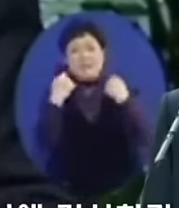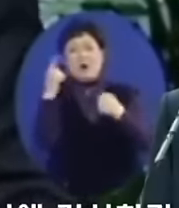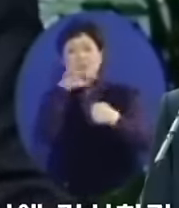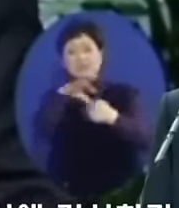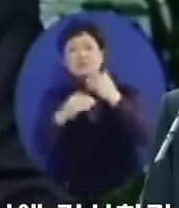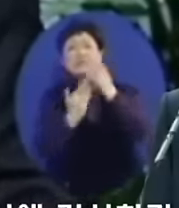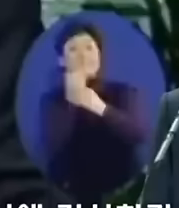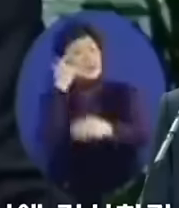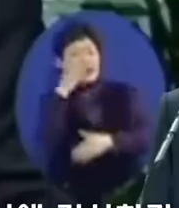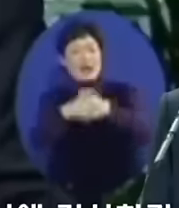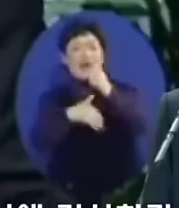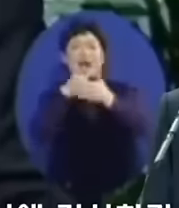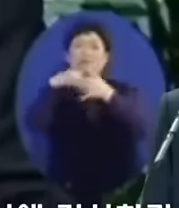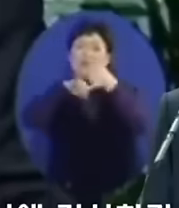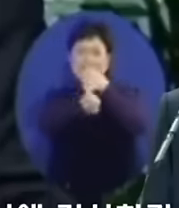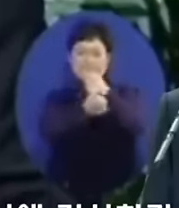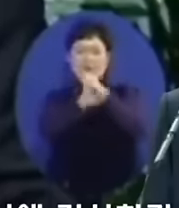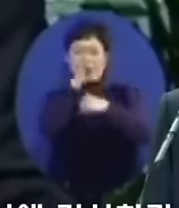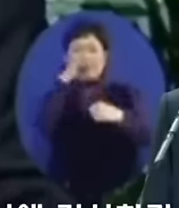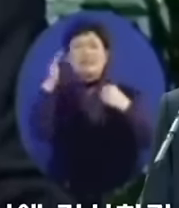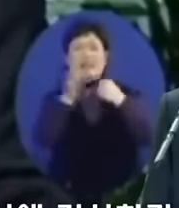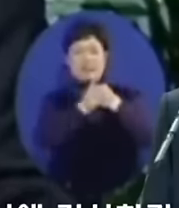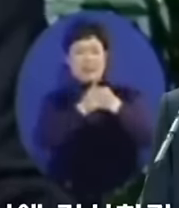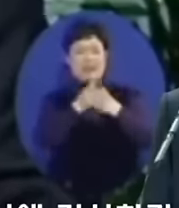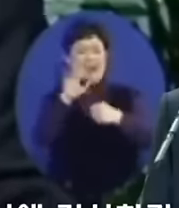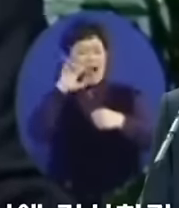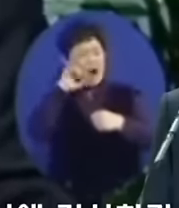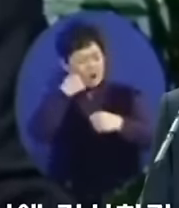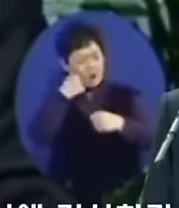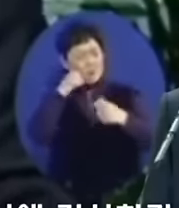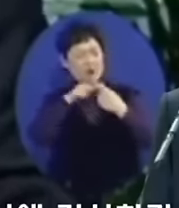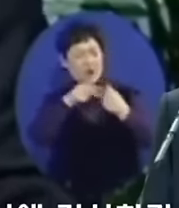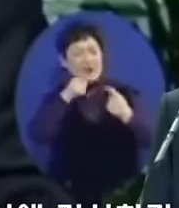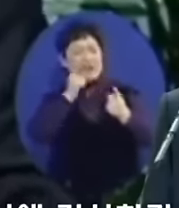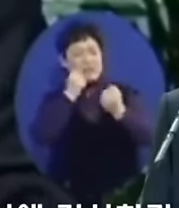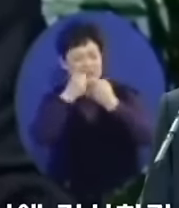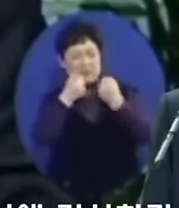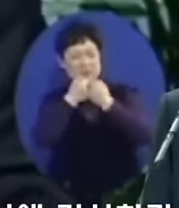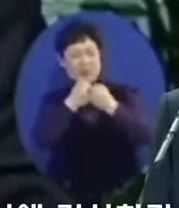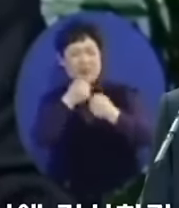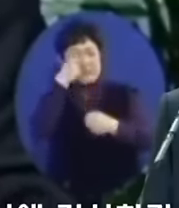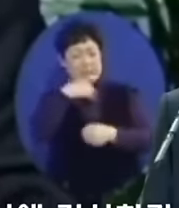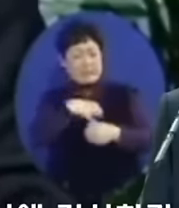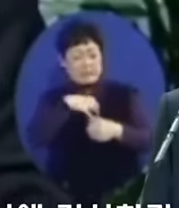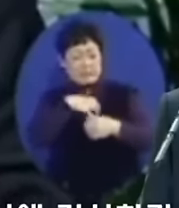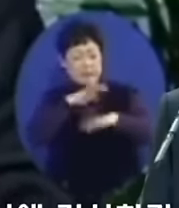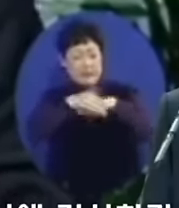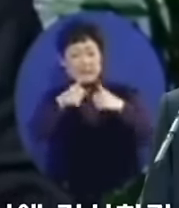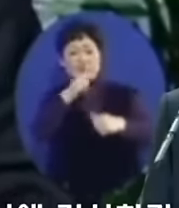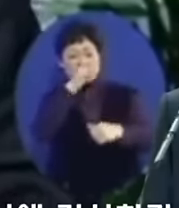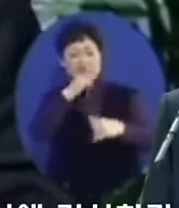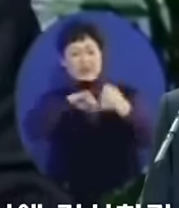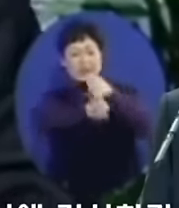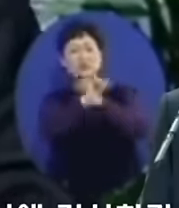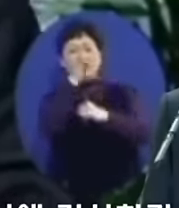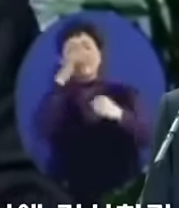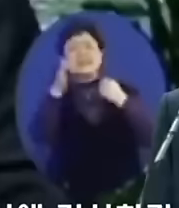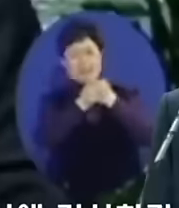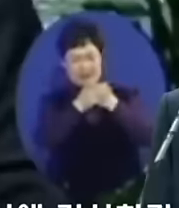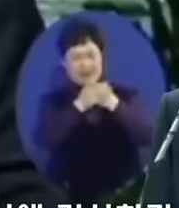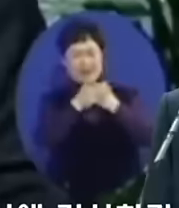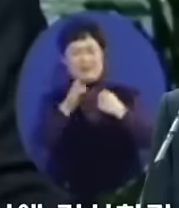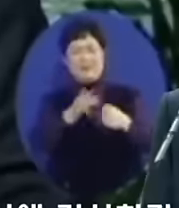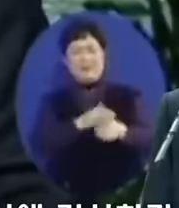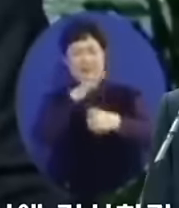나옵니까? 하나님의 약속이 있기 때문에 어려움과 싸울 수 있는 것입니다. 슬픔과 대결할 수 있는 것은 약속이 있기 때문에 대결하는